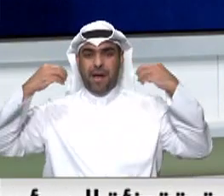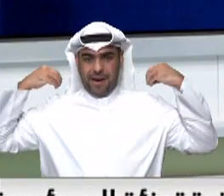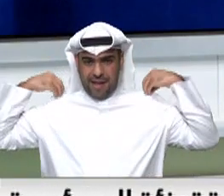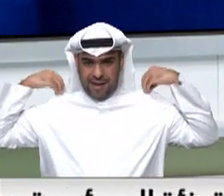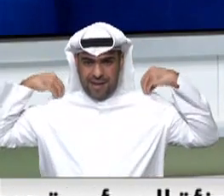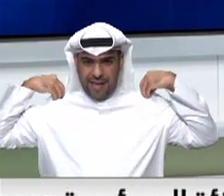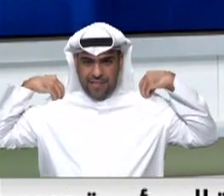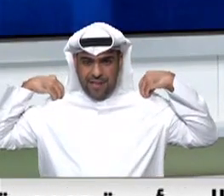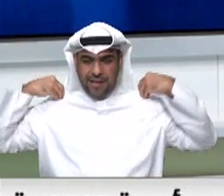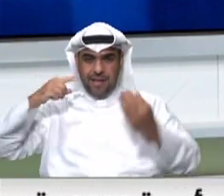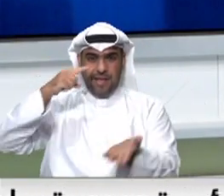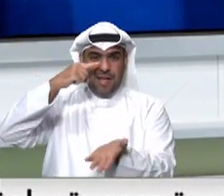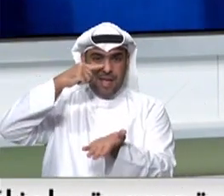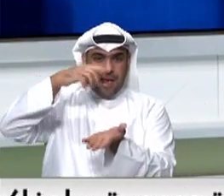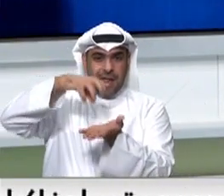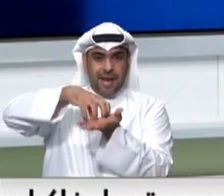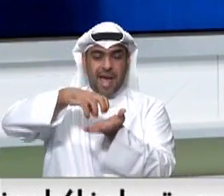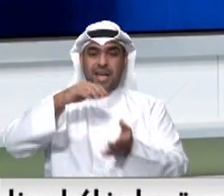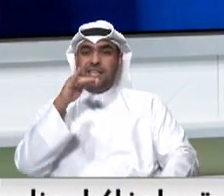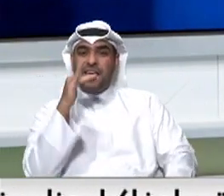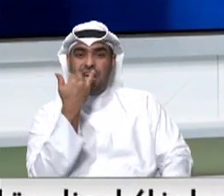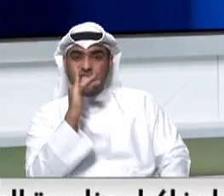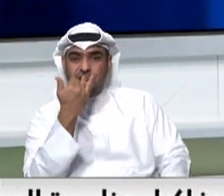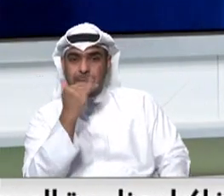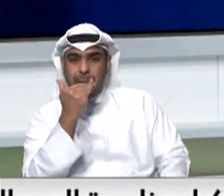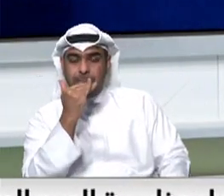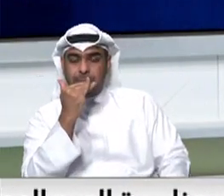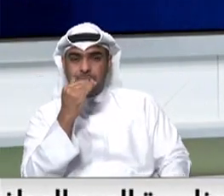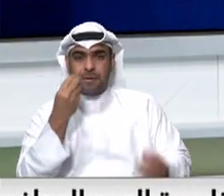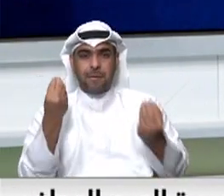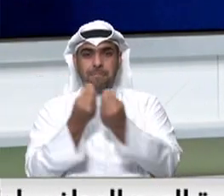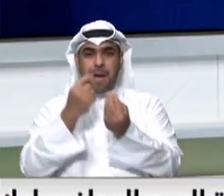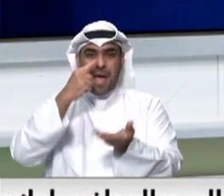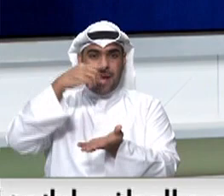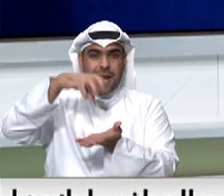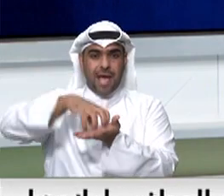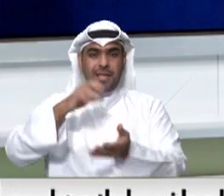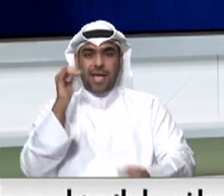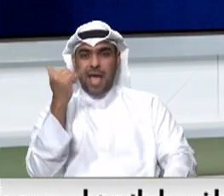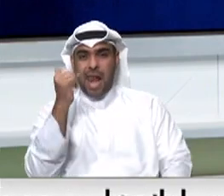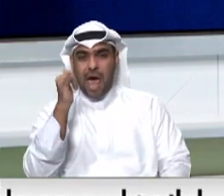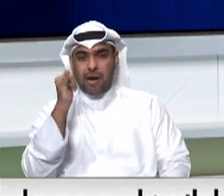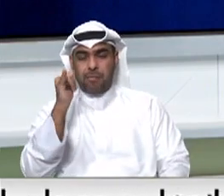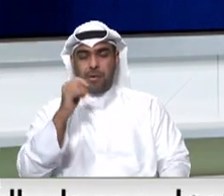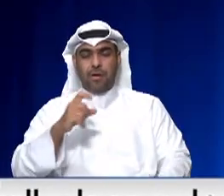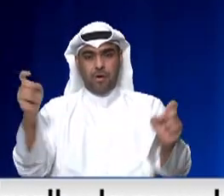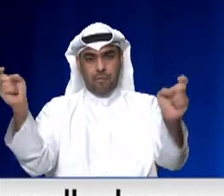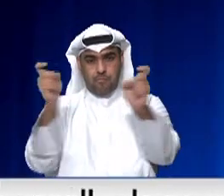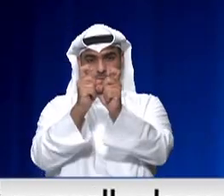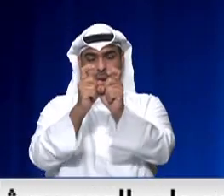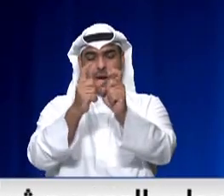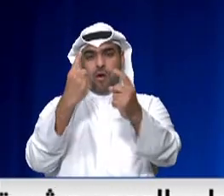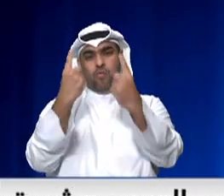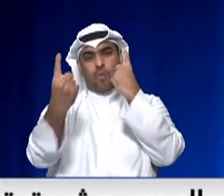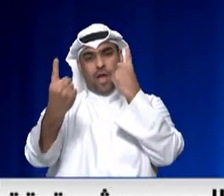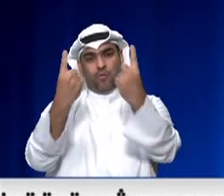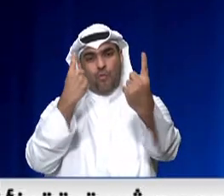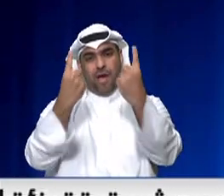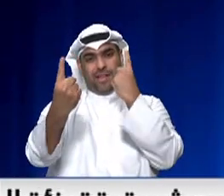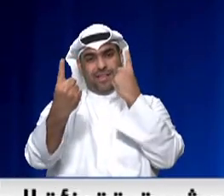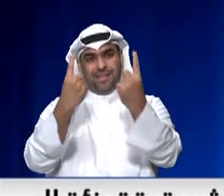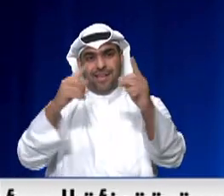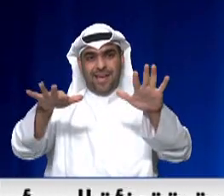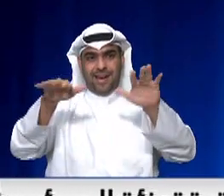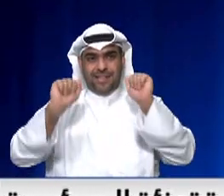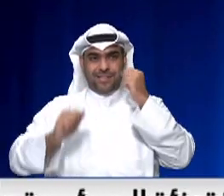تمكن نادي شباب من التعادل مع ضيفه العربي بهدف لمثله ضمن مواجهات الجولة الثانية من دوري زين الممتاز لكرة القدم،